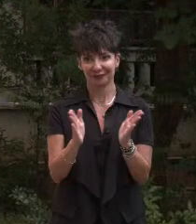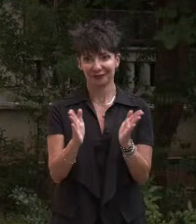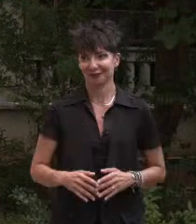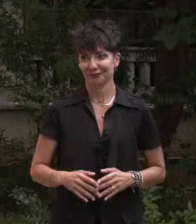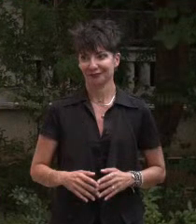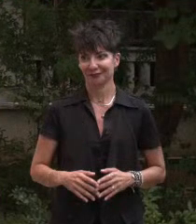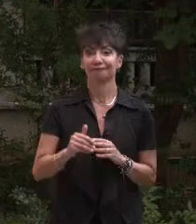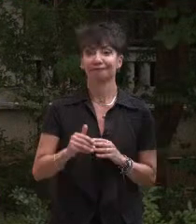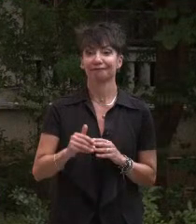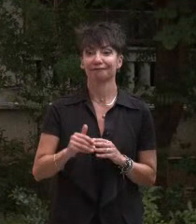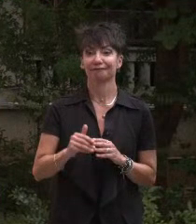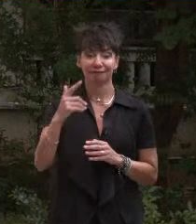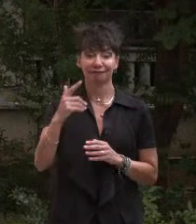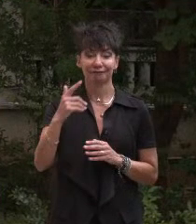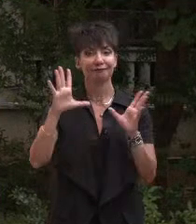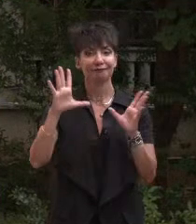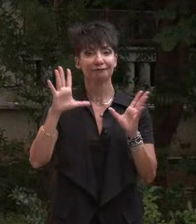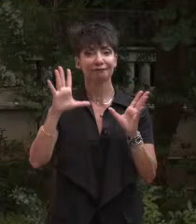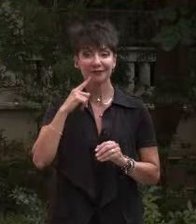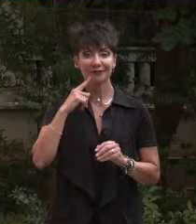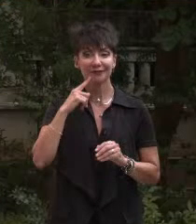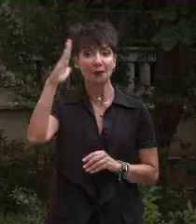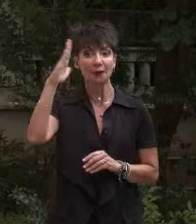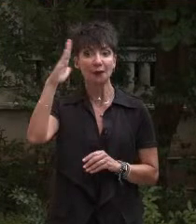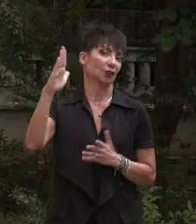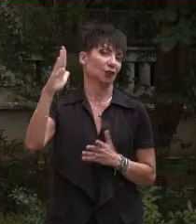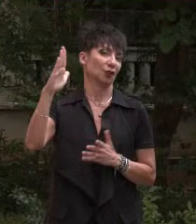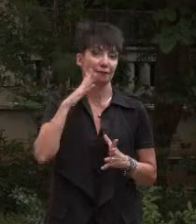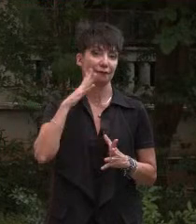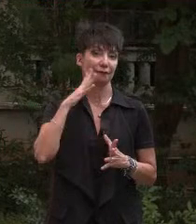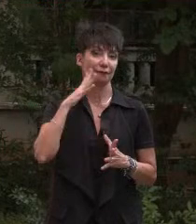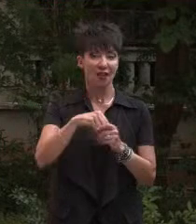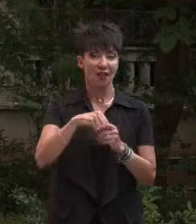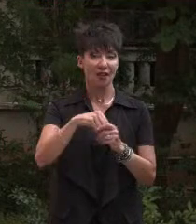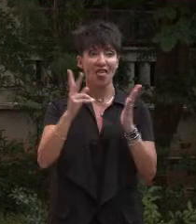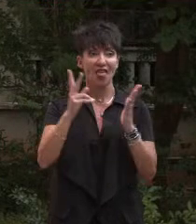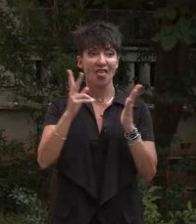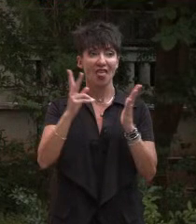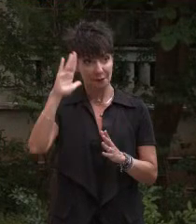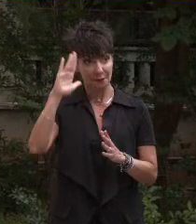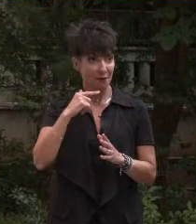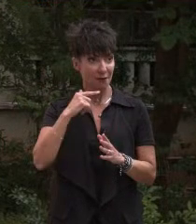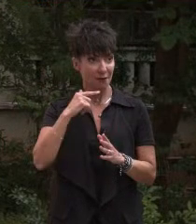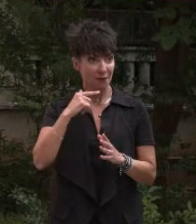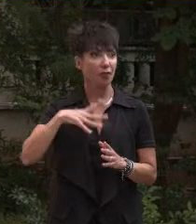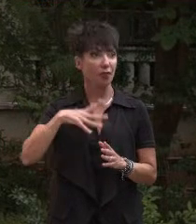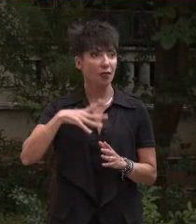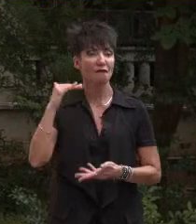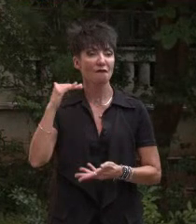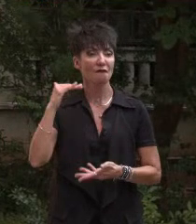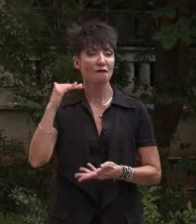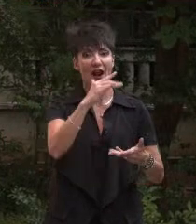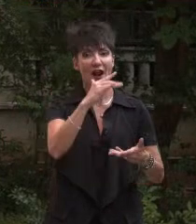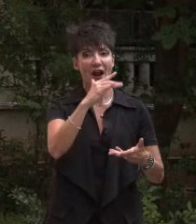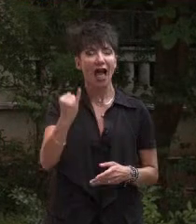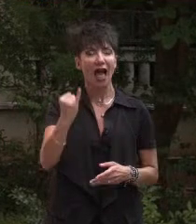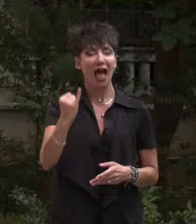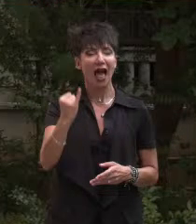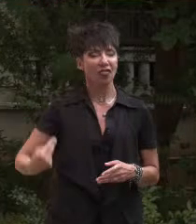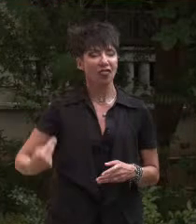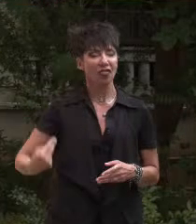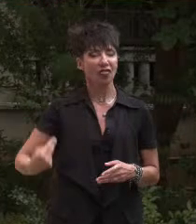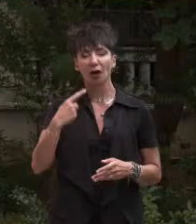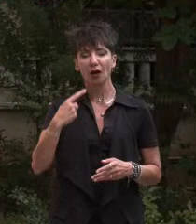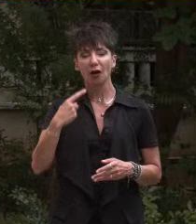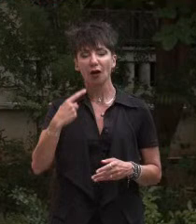Η επόμενη μας κατηγορία αφορά τα βραβεία γυμνοσίων. Συμμετείχαν συνολικά 17 γυμνάσια. Θέλουμε να ξεκινήσουμε τη βράβευση ο Αντιδήμαρχος Υγείας και Παιδείας του